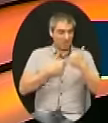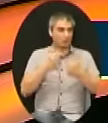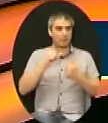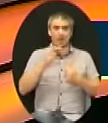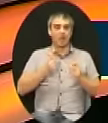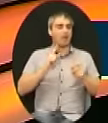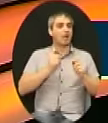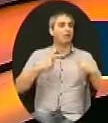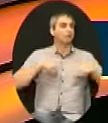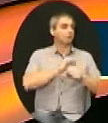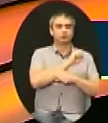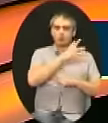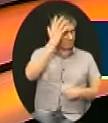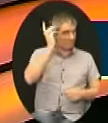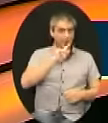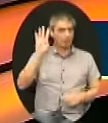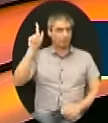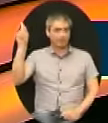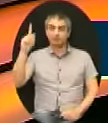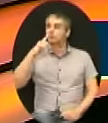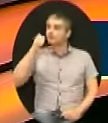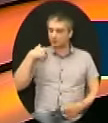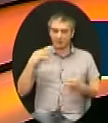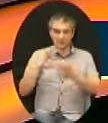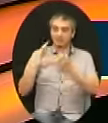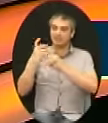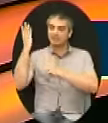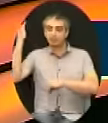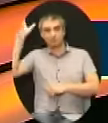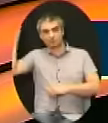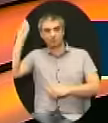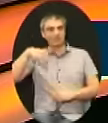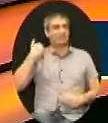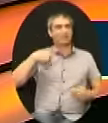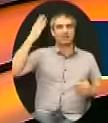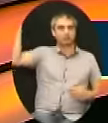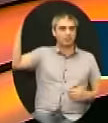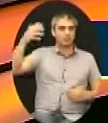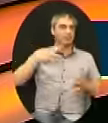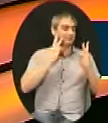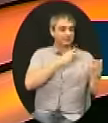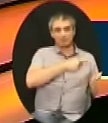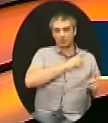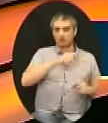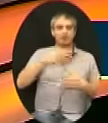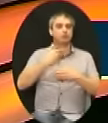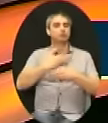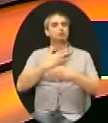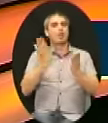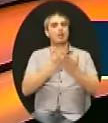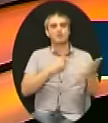ראשות האופוזיציה מול יאיר לפיד, היא לא מול נתניהו. קודם כל מחברים בין הקיבוצניקים בצפון לבין קריית שמונה, בין שדרות לבין שער